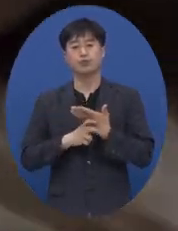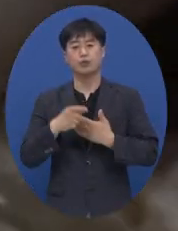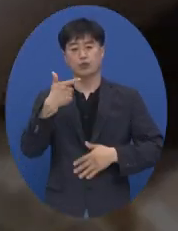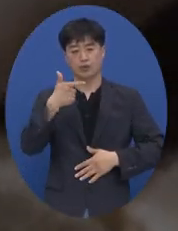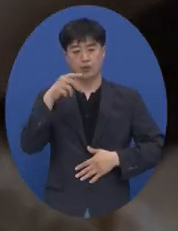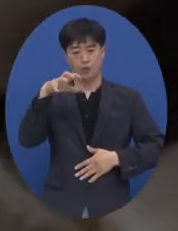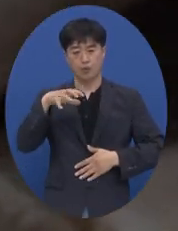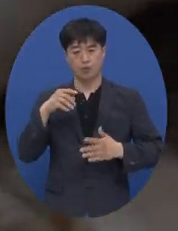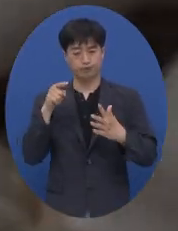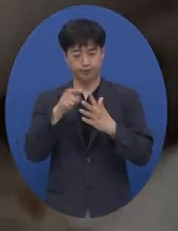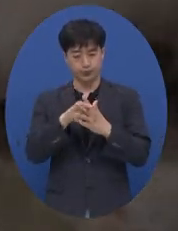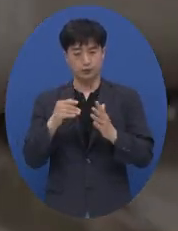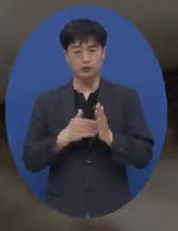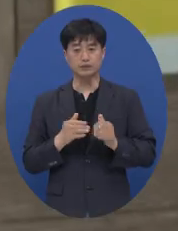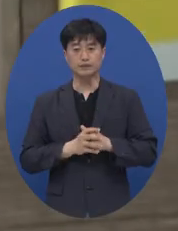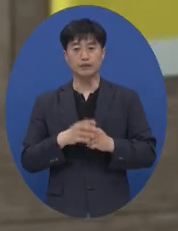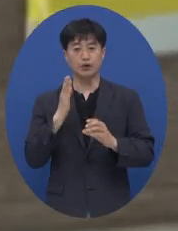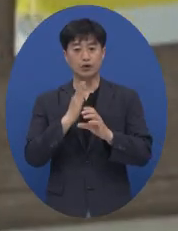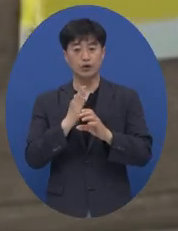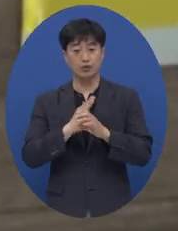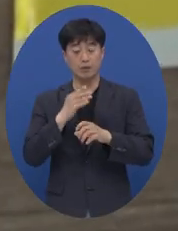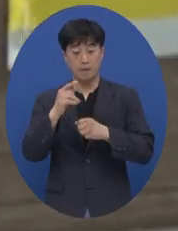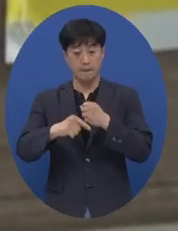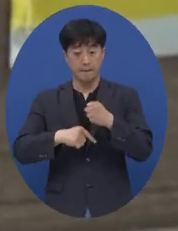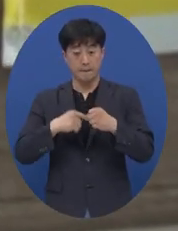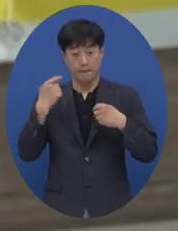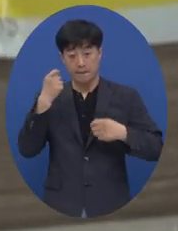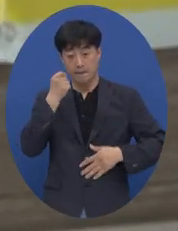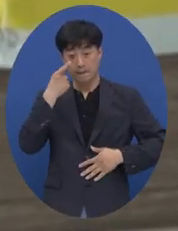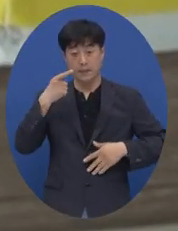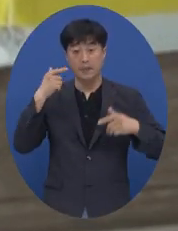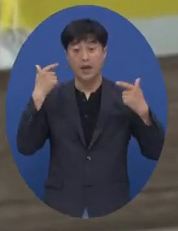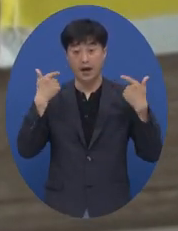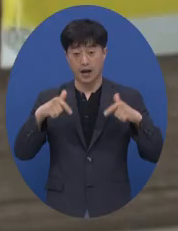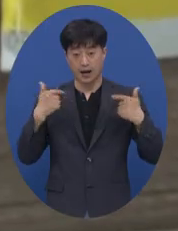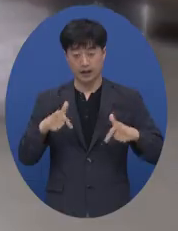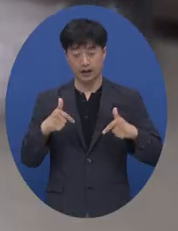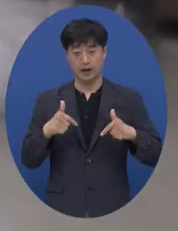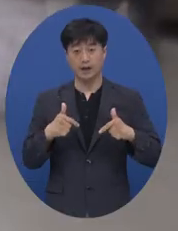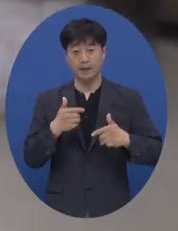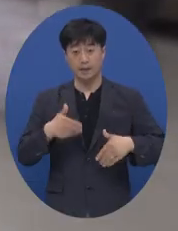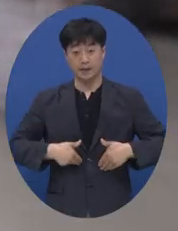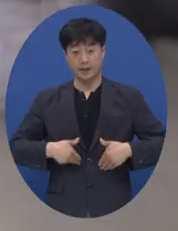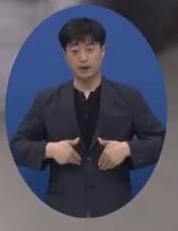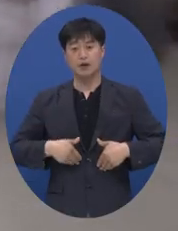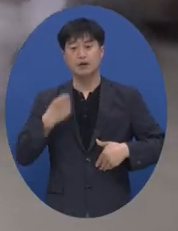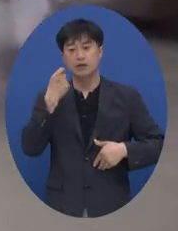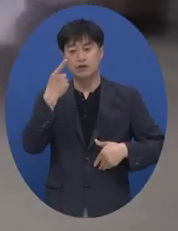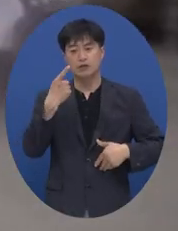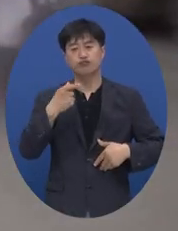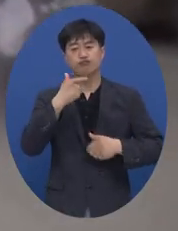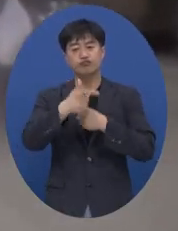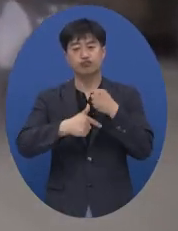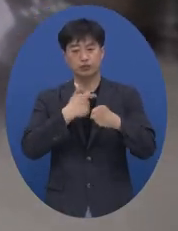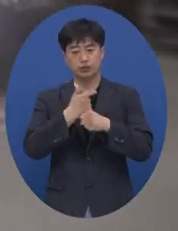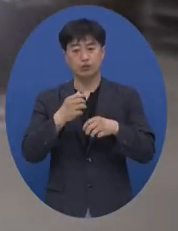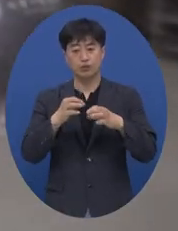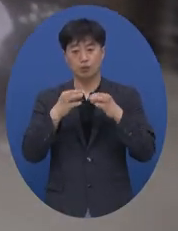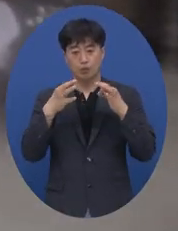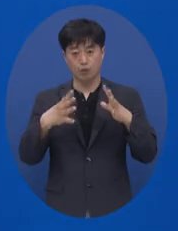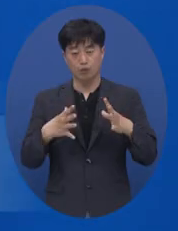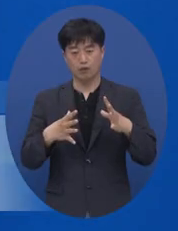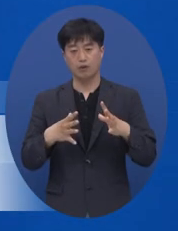저지른 6곳을 적발했습니다. 이 중에 매달 해야 하는 자가 품질 검사를 1년 6개월 동안이나 건너뛰고 장사한 곳도